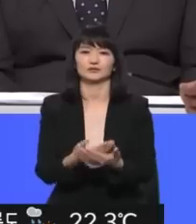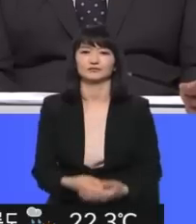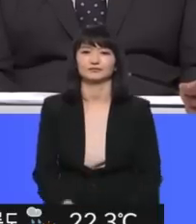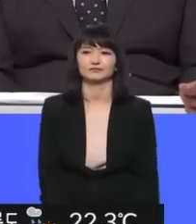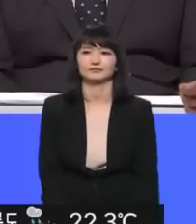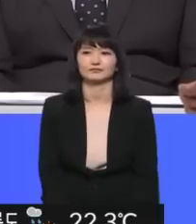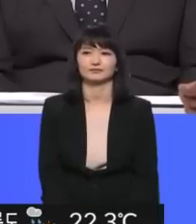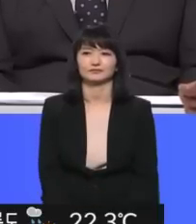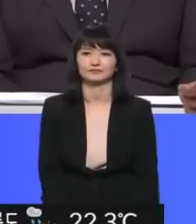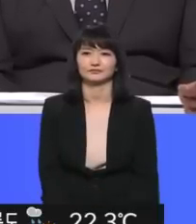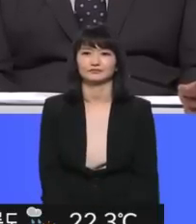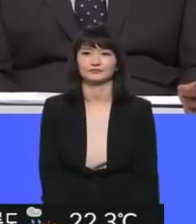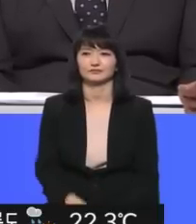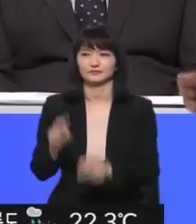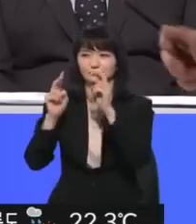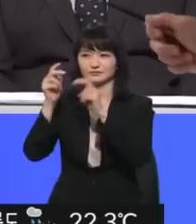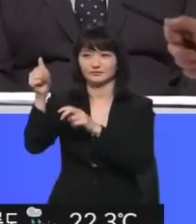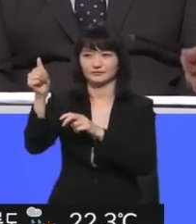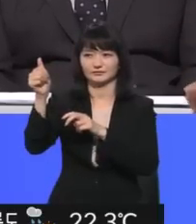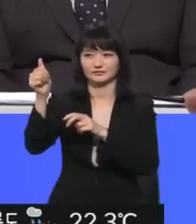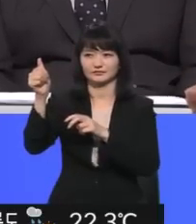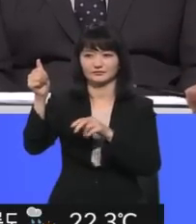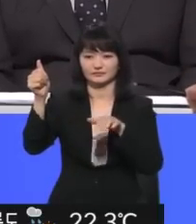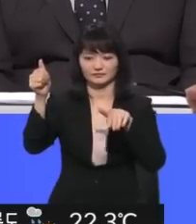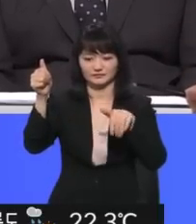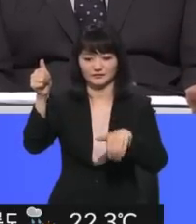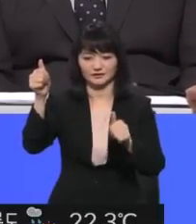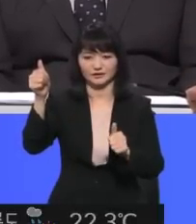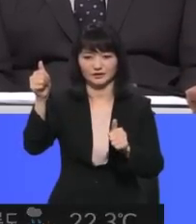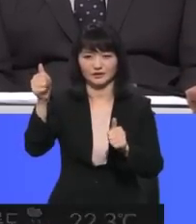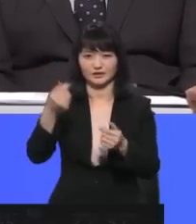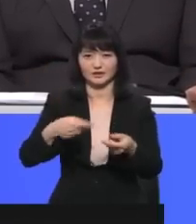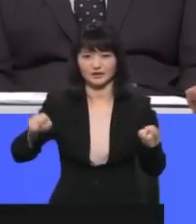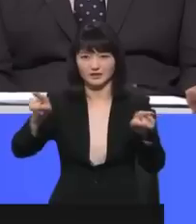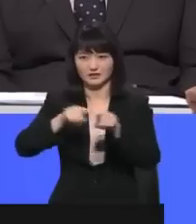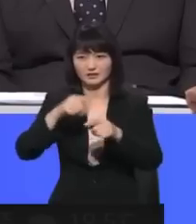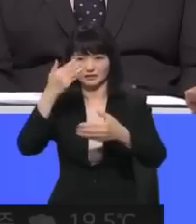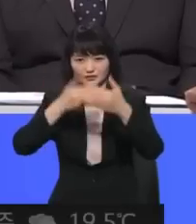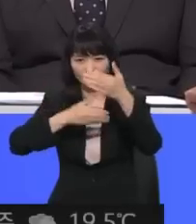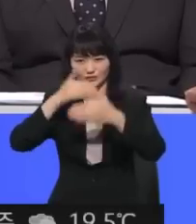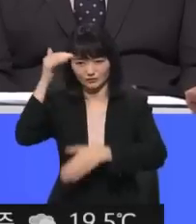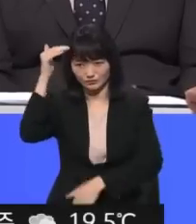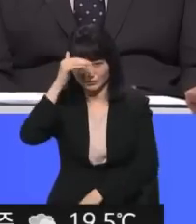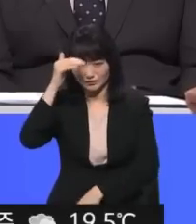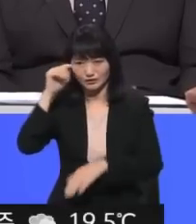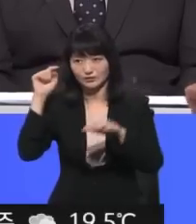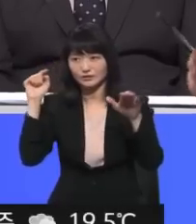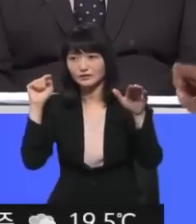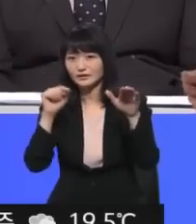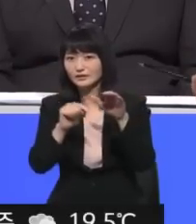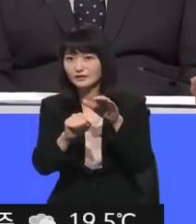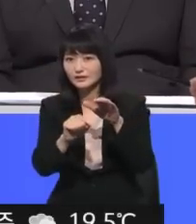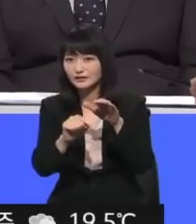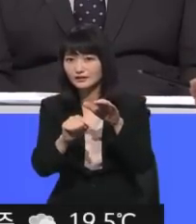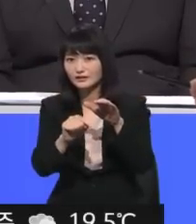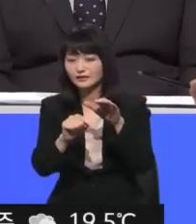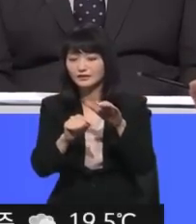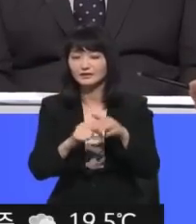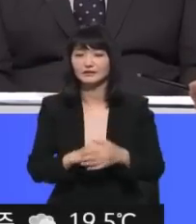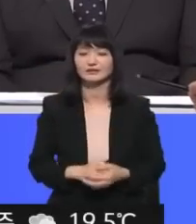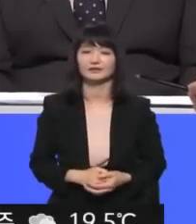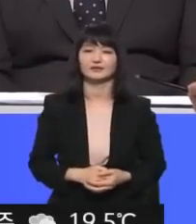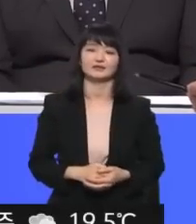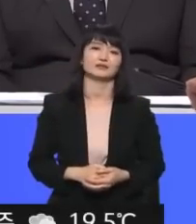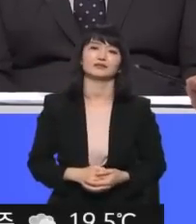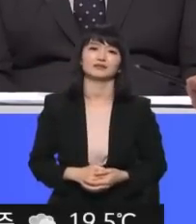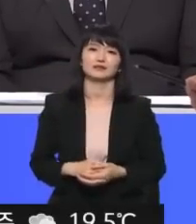아닙니까 그렇죠 으 논리적으로 맞잖아요 아스렌 테이션을 5 그러면 될까 상산고 보러 가시라고 봉사를 해 불어